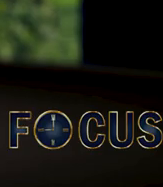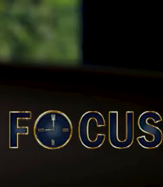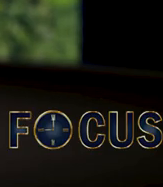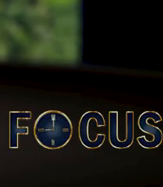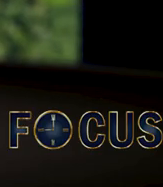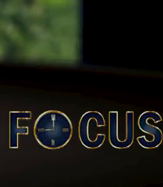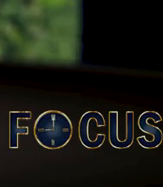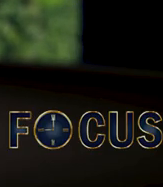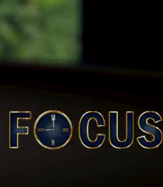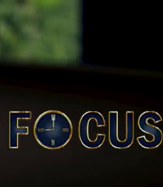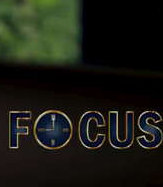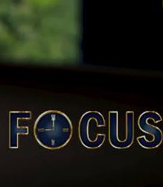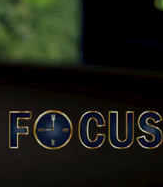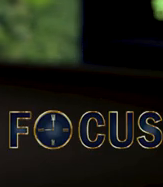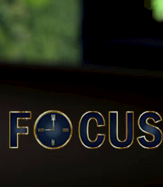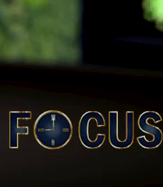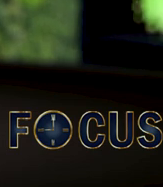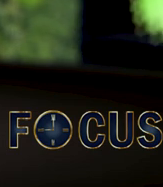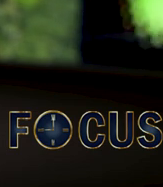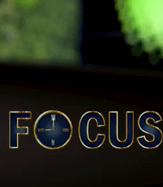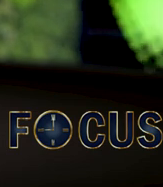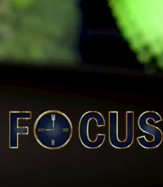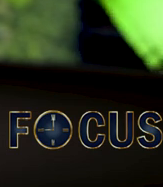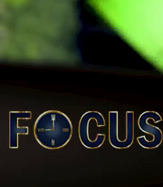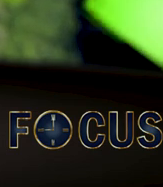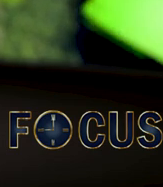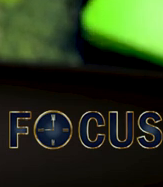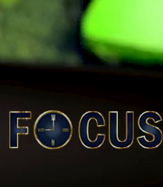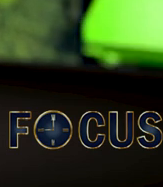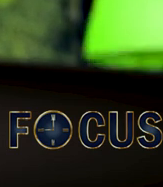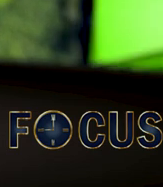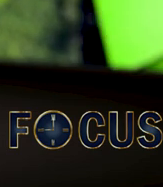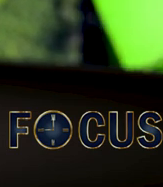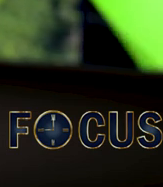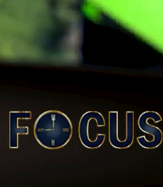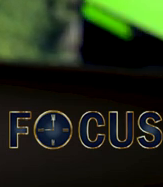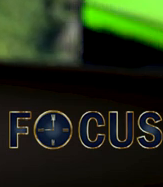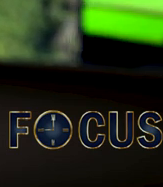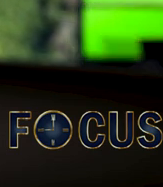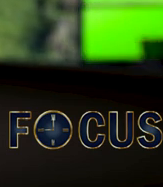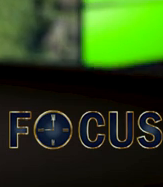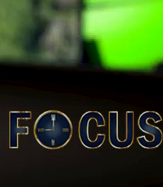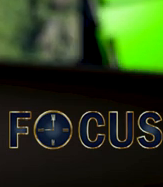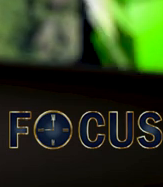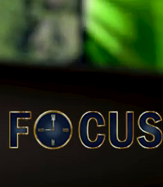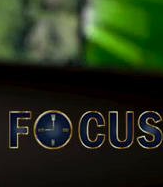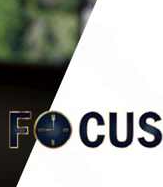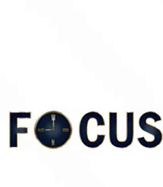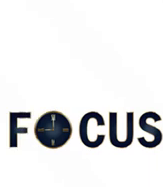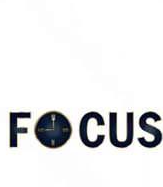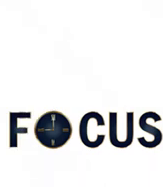Kijkers, van harte welkom. Dit is Focus, het programma waar het accent gelegd wordt op de activiteiten die voor u van belang